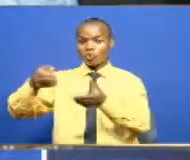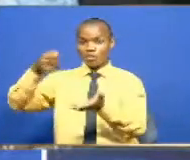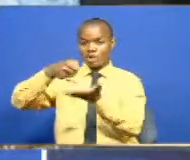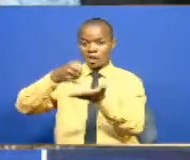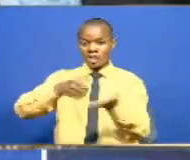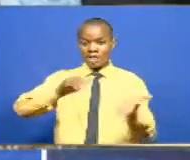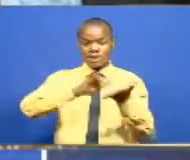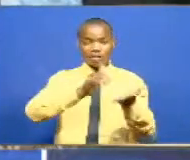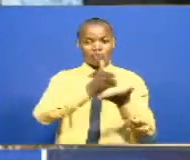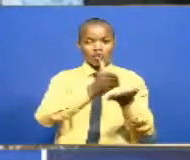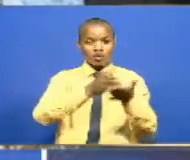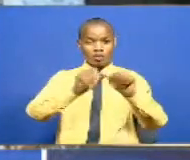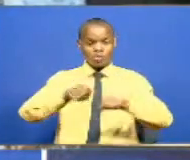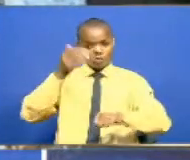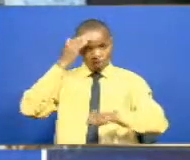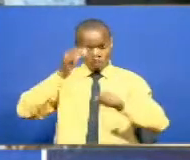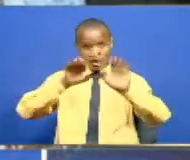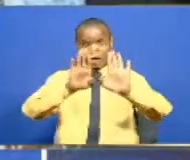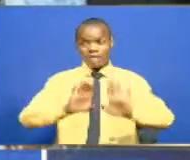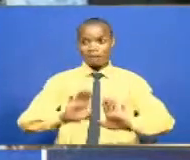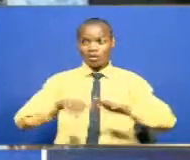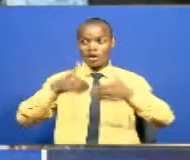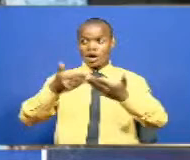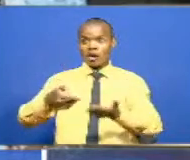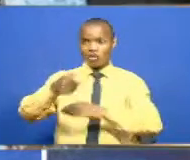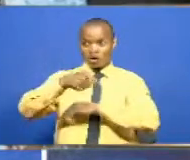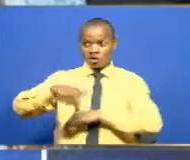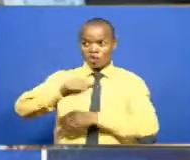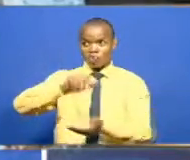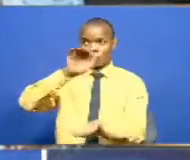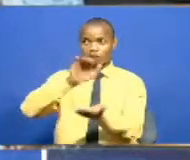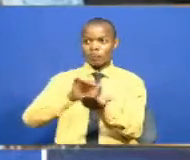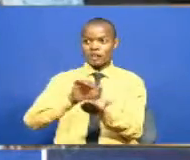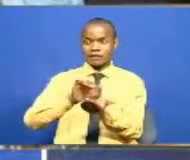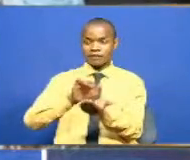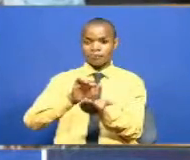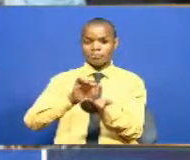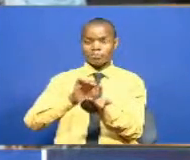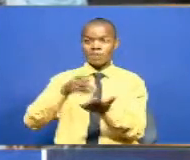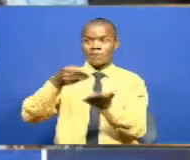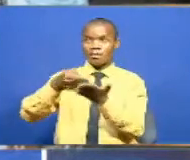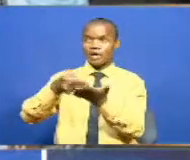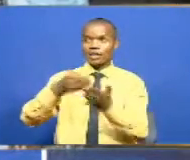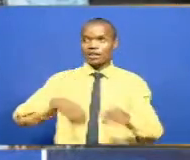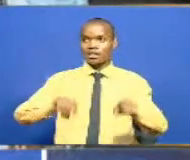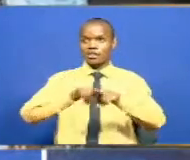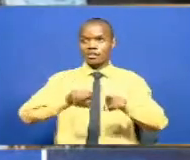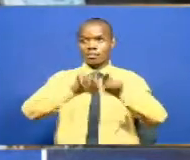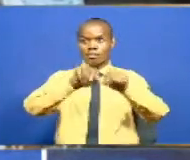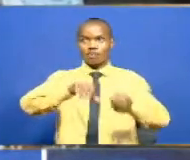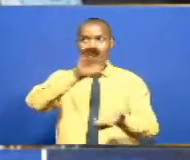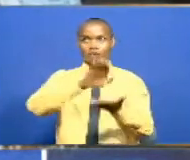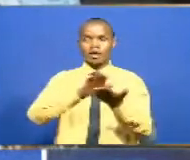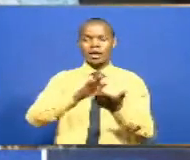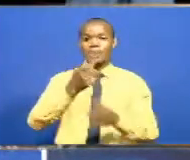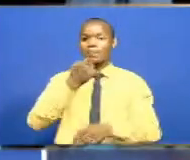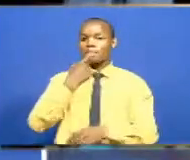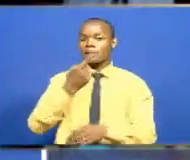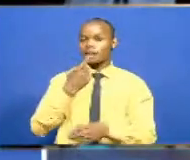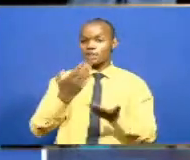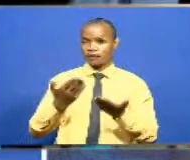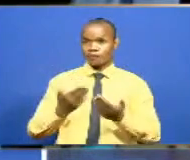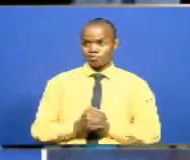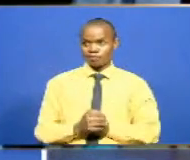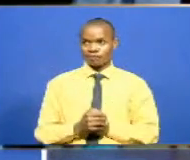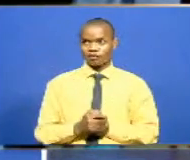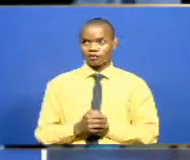can see how important it is for us to reduce the consultation prices and to also reduce the medical aspect of it.